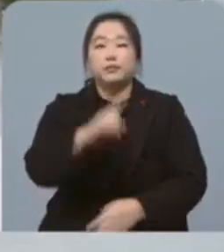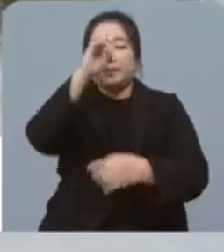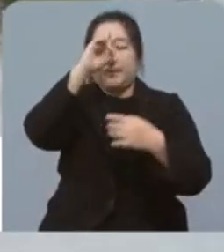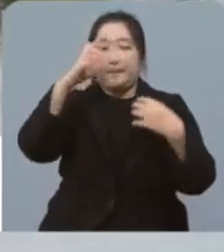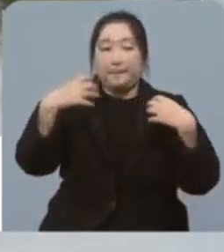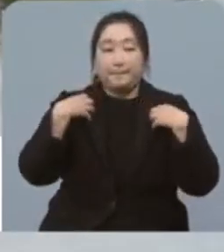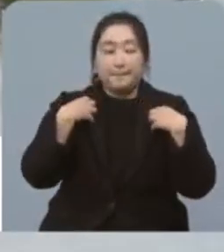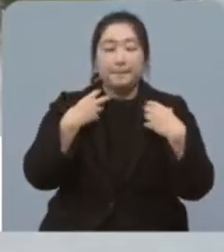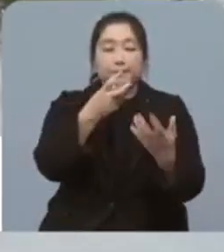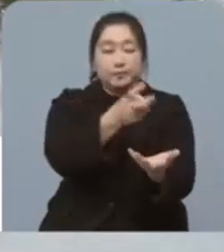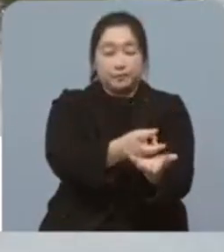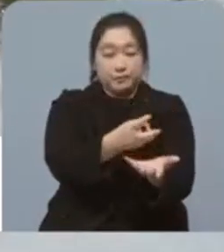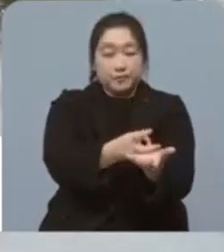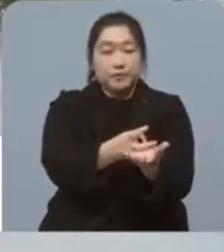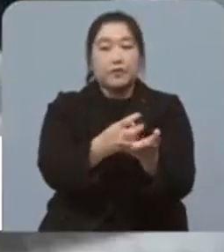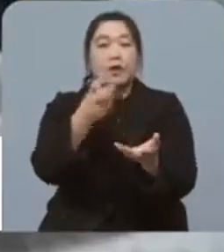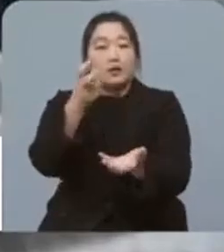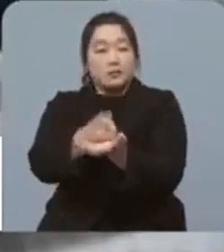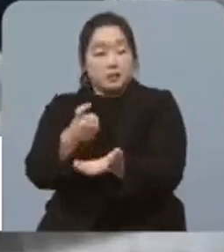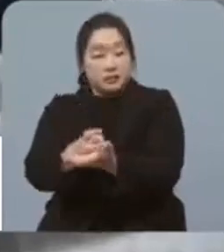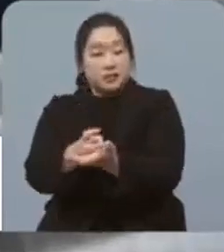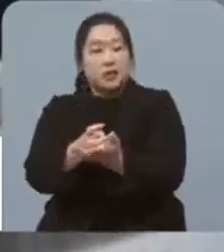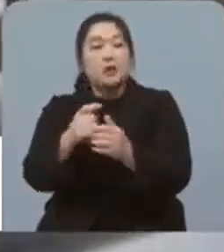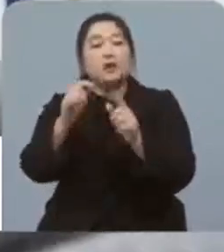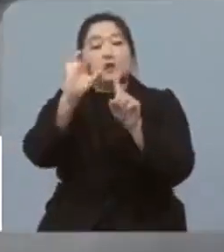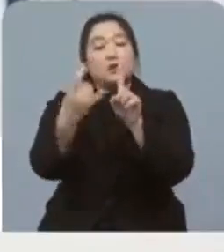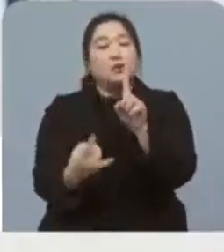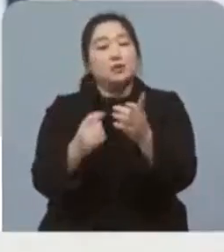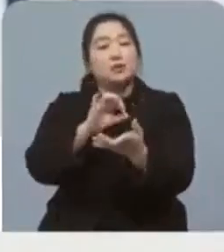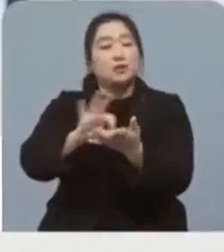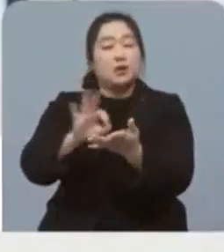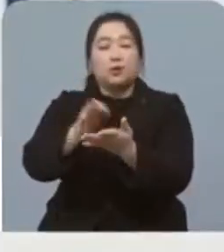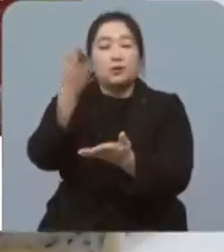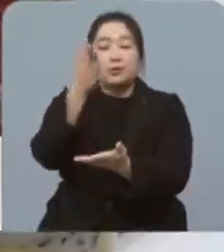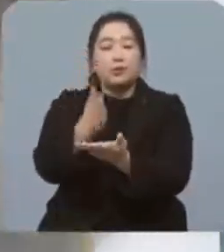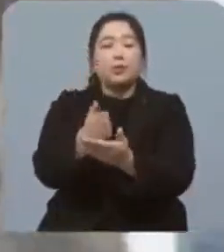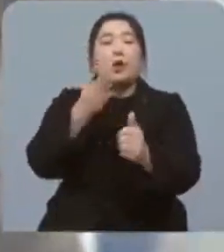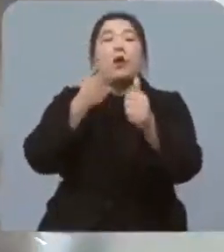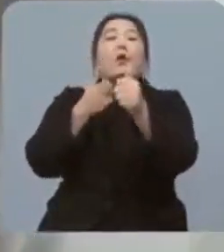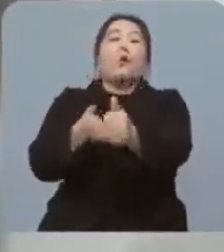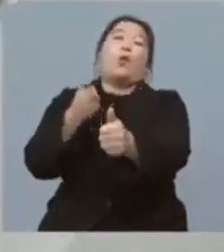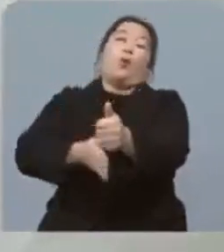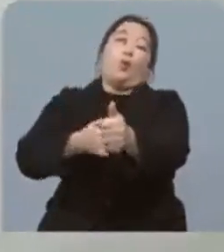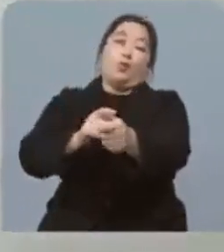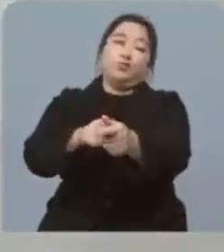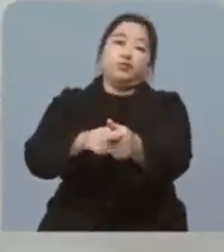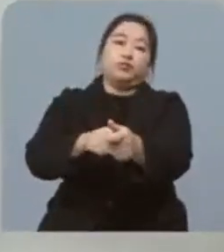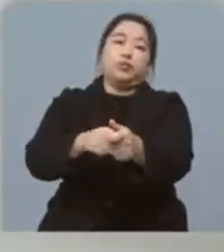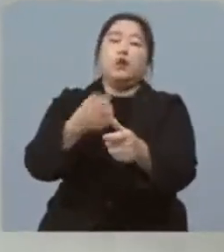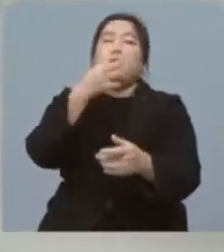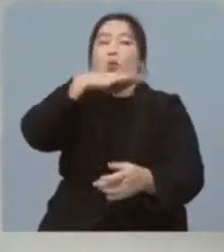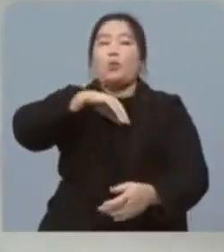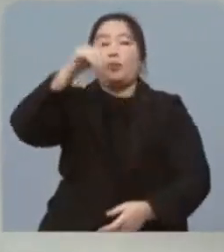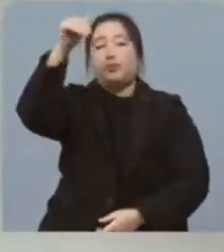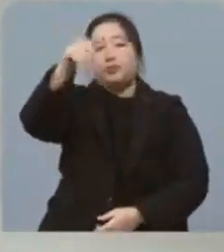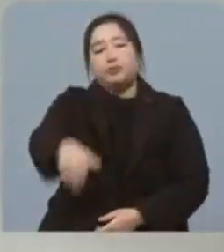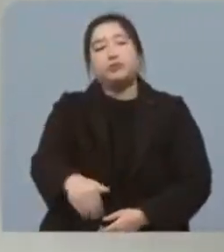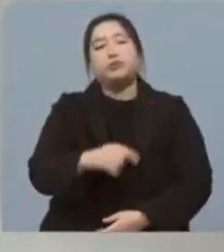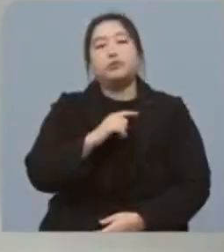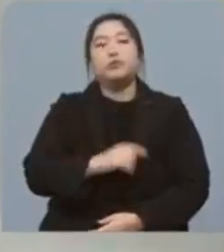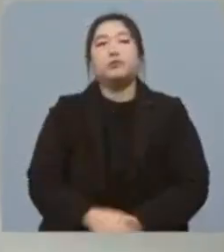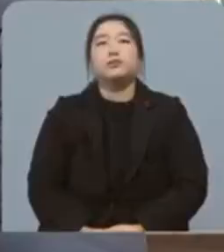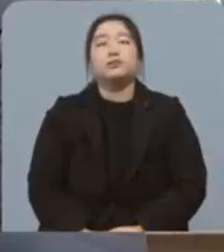훈령과 조례 모두 일회용품 사용 자제를 강제하기보다 단순 권고에 그치다 보니 실효가 떨어진다는